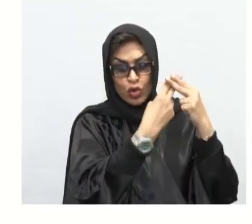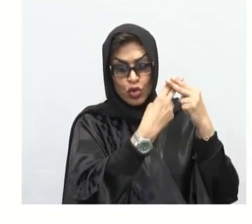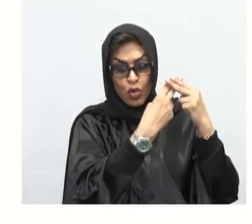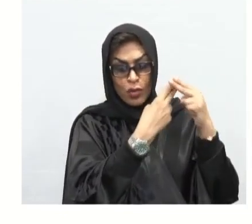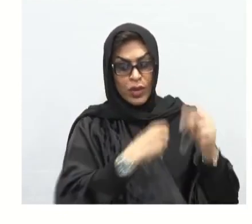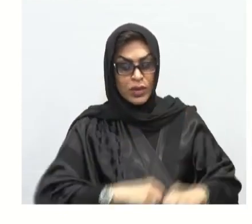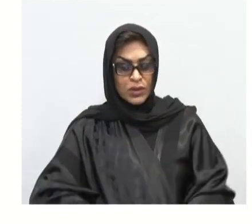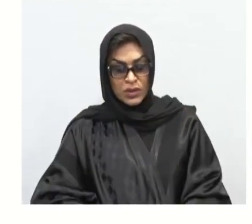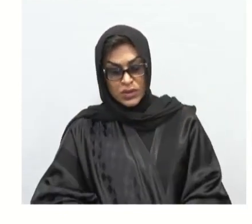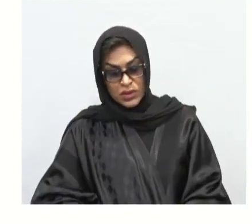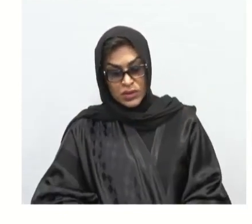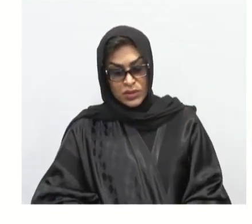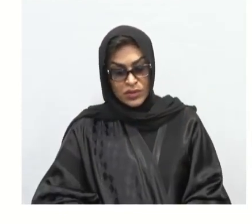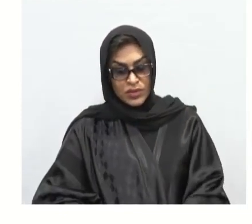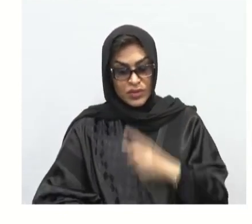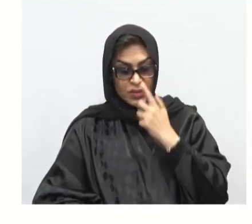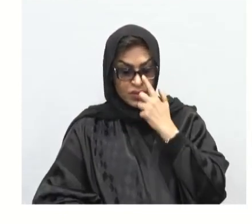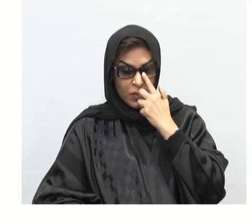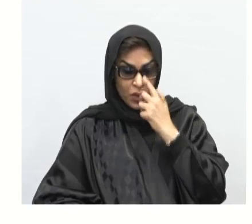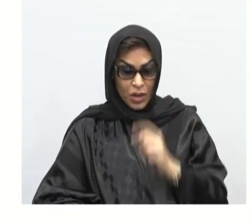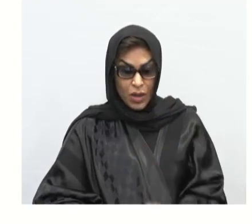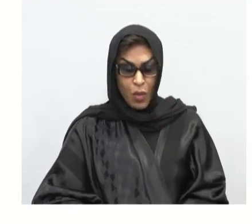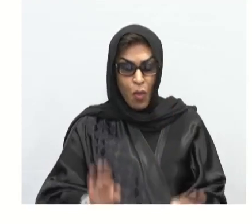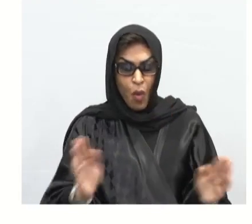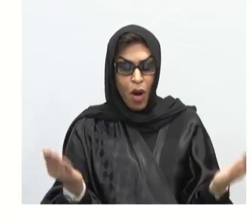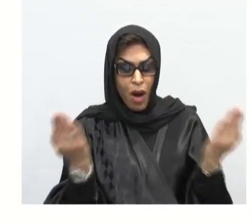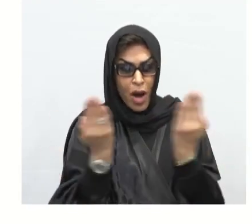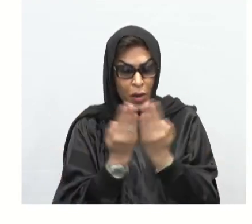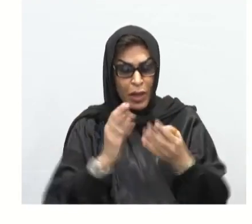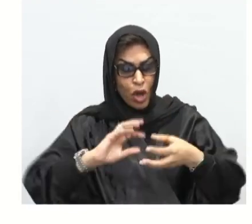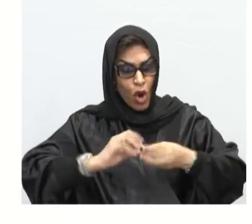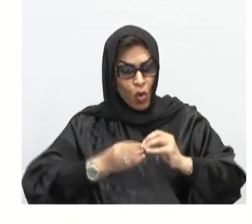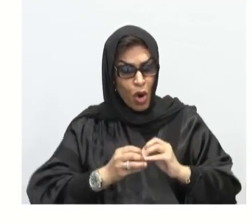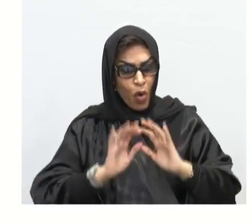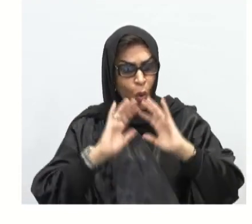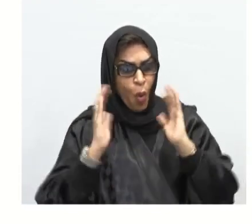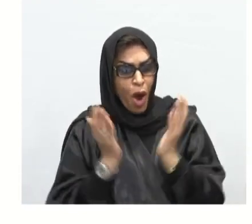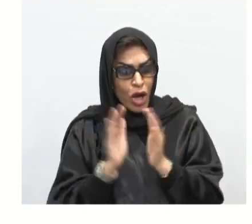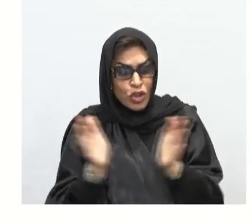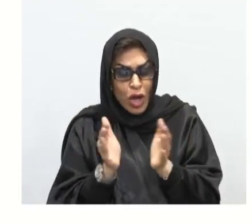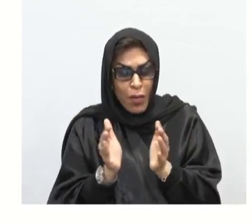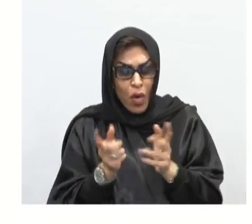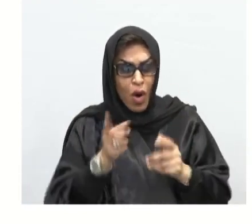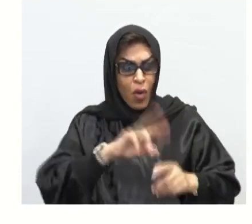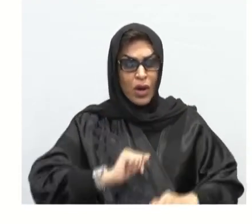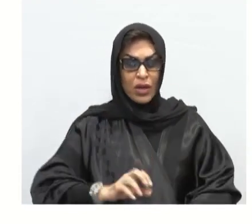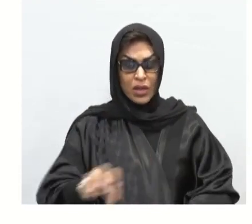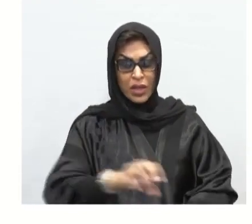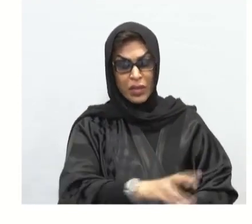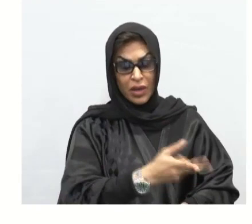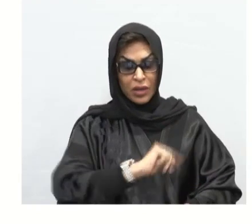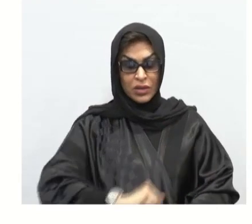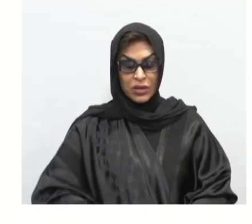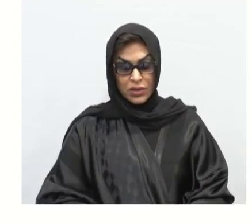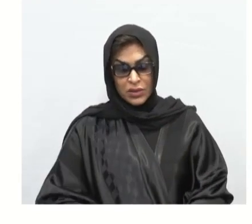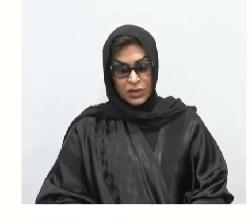وغيرها من النجوم تعرفنا على المقارنه بين الوانها واحجامها وغيرها من الخصائص كذلك